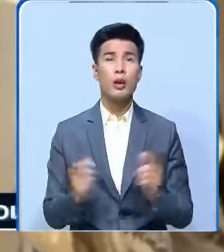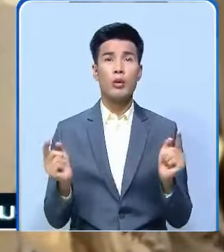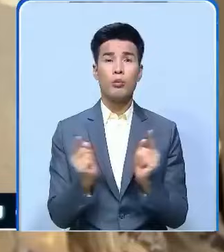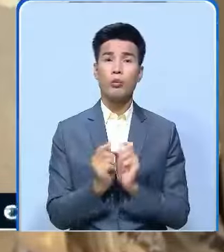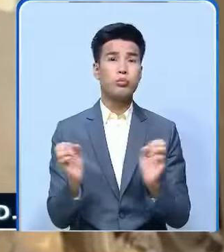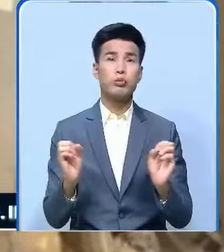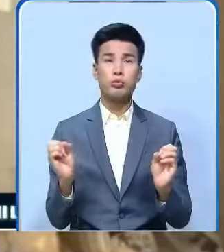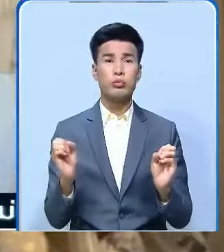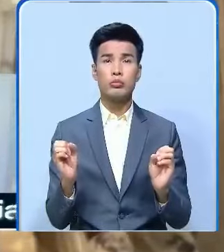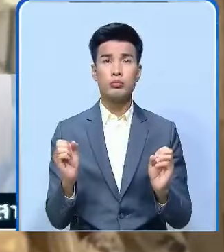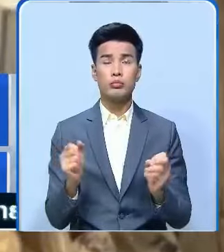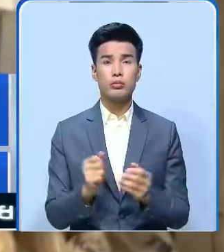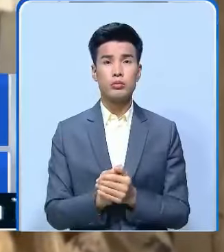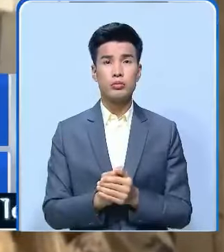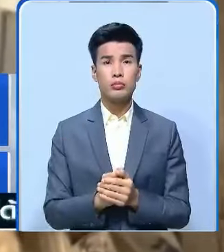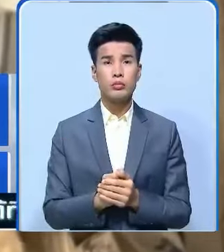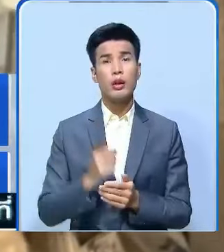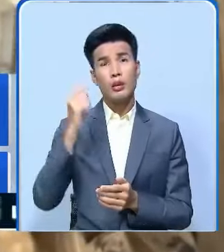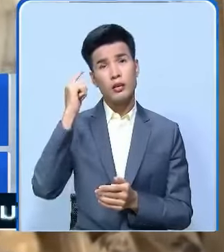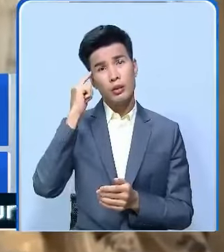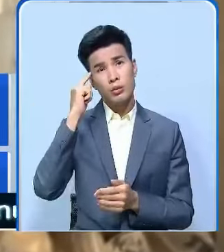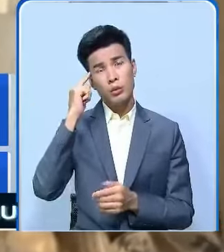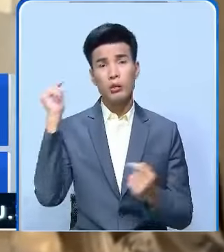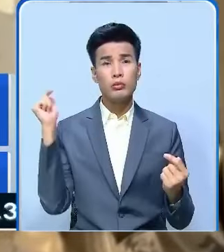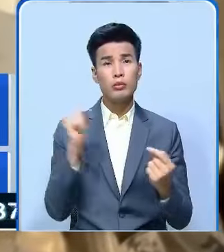ในชีวิตคิดว่ามันไม่มาไม่ถึง